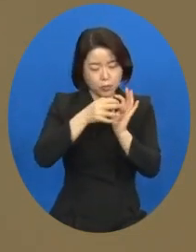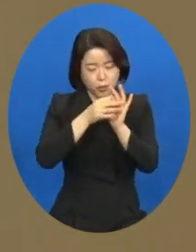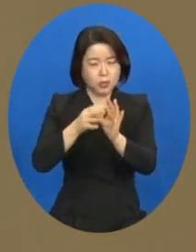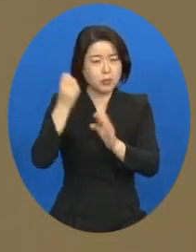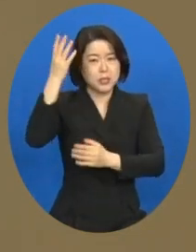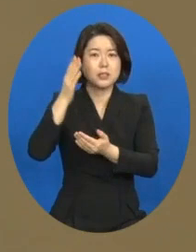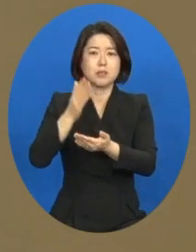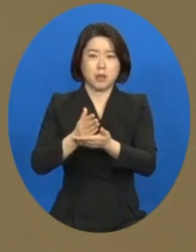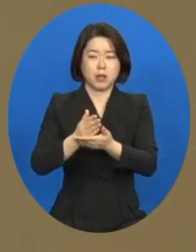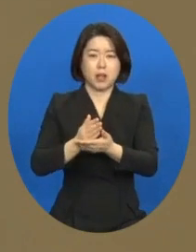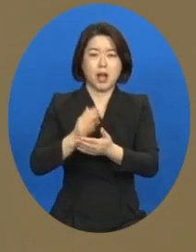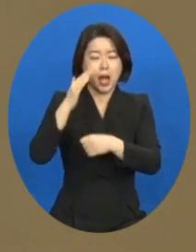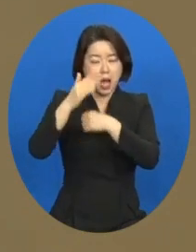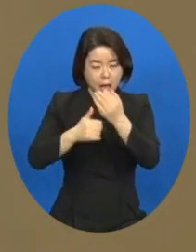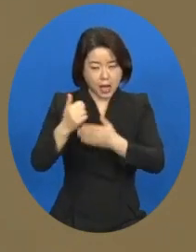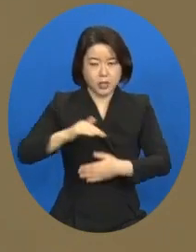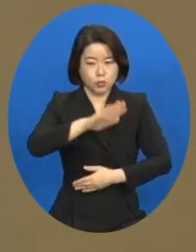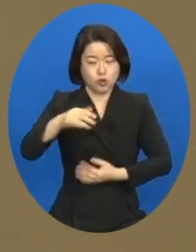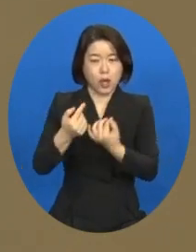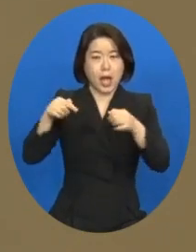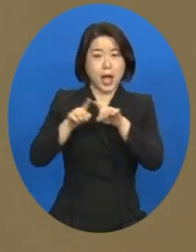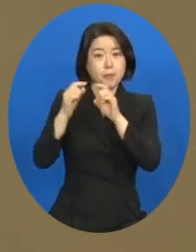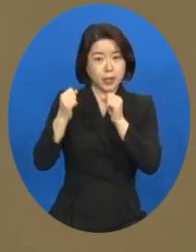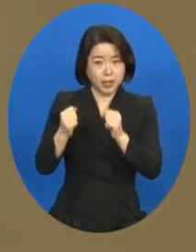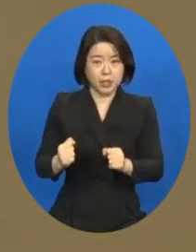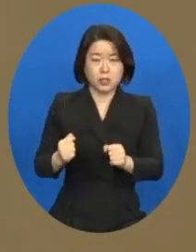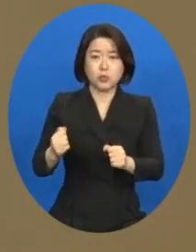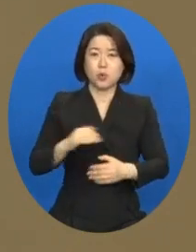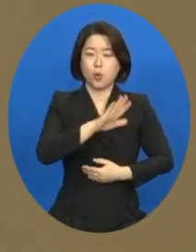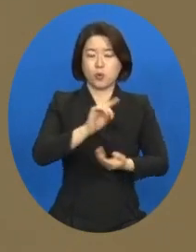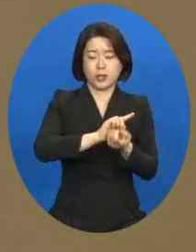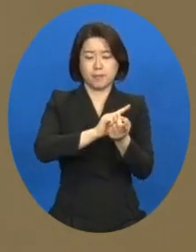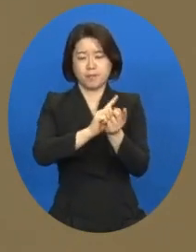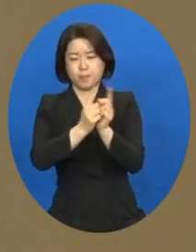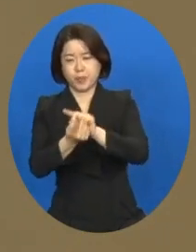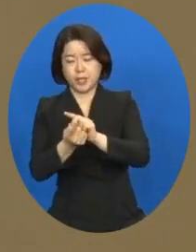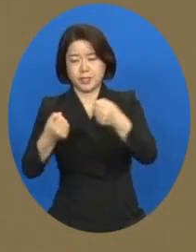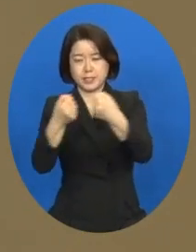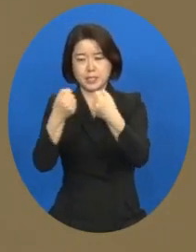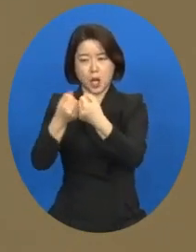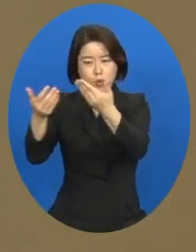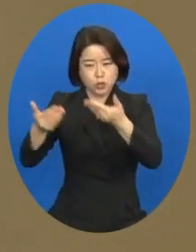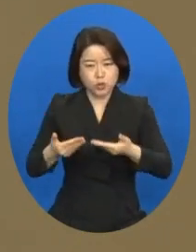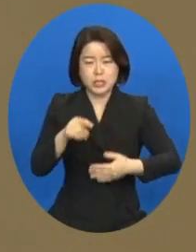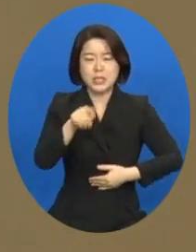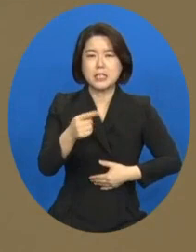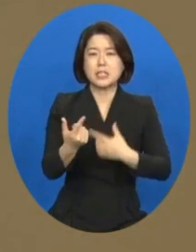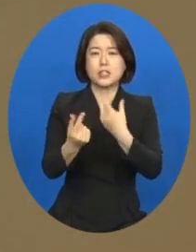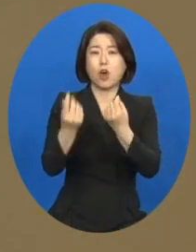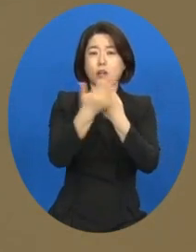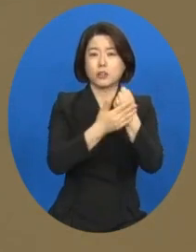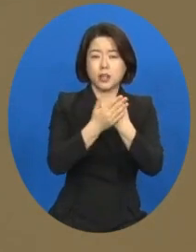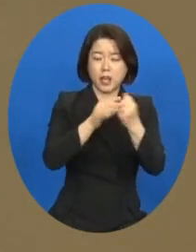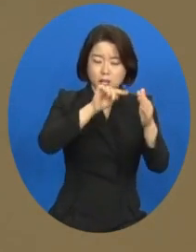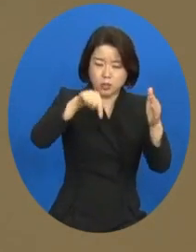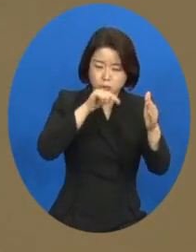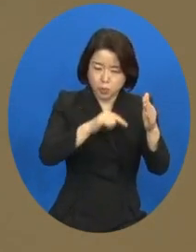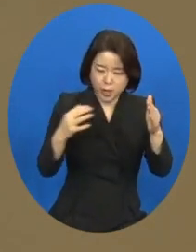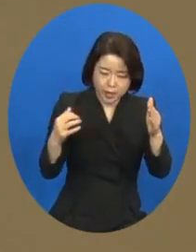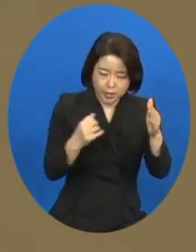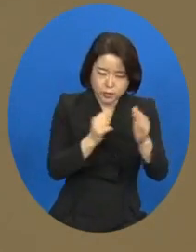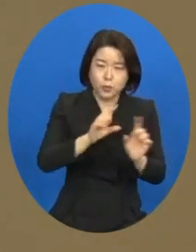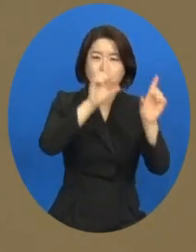앞으로도 하나님이 우리와 함께 하시고 우리를 대신해서 싸우셨던 이런 은혜 안에 살아야